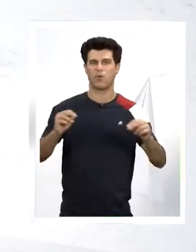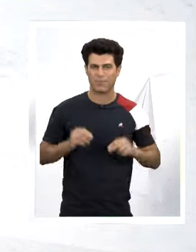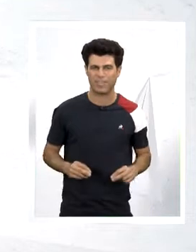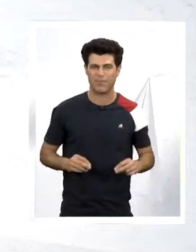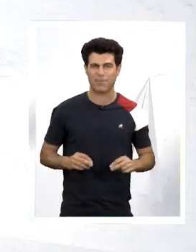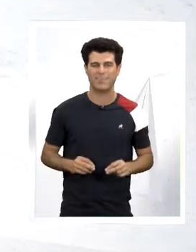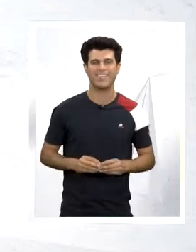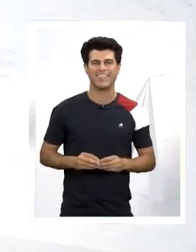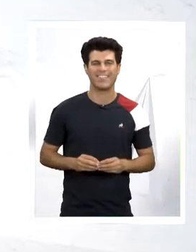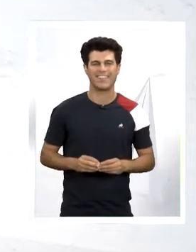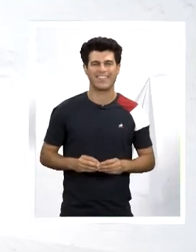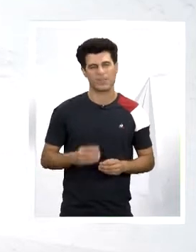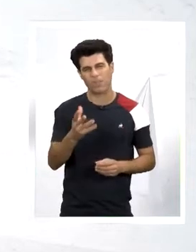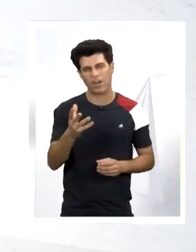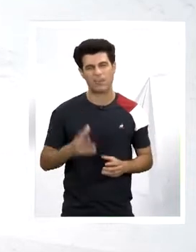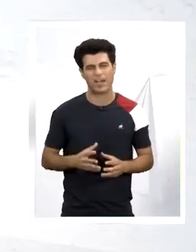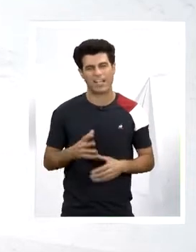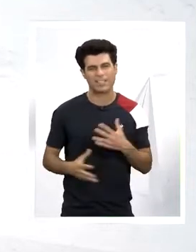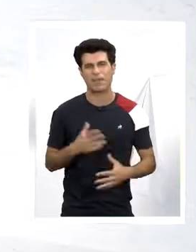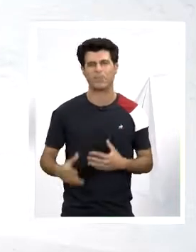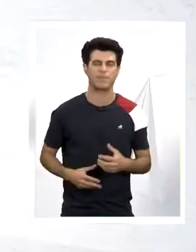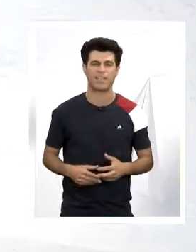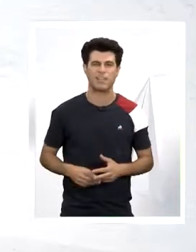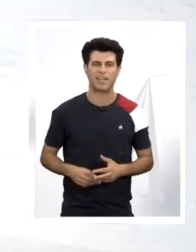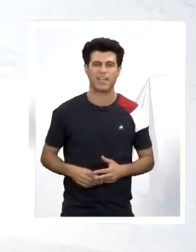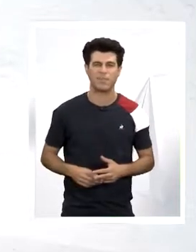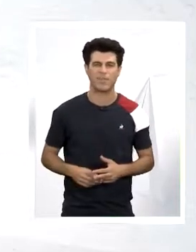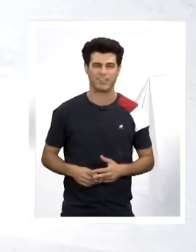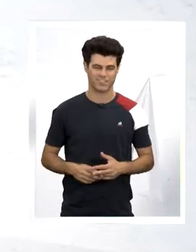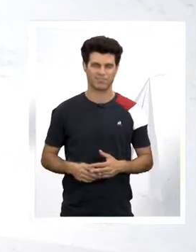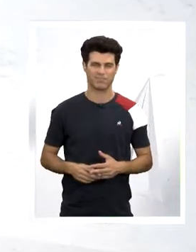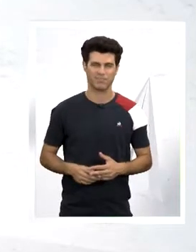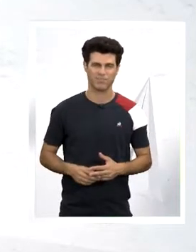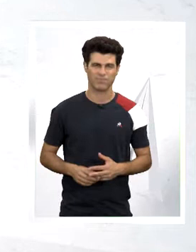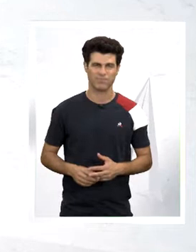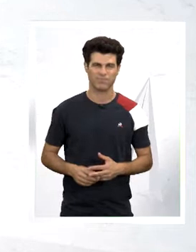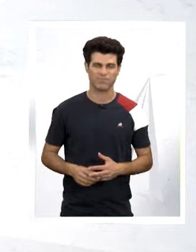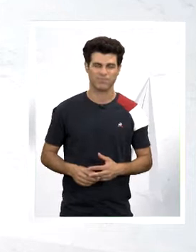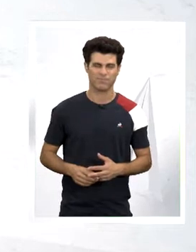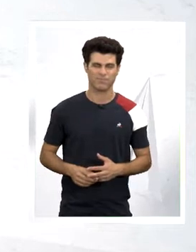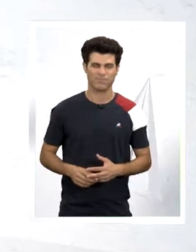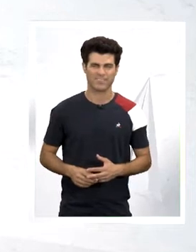חיוביים ואופטימיים. אז ספרו לנו ככה איך אתם מעבירים את הזמן, לאה ומאיר.